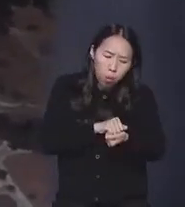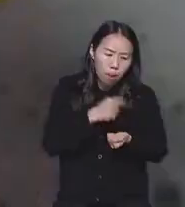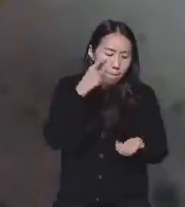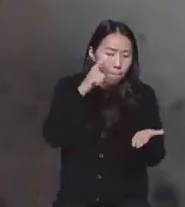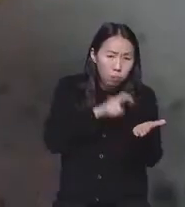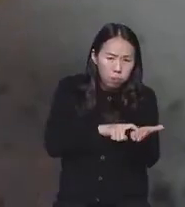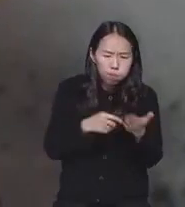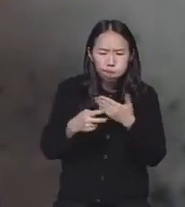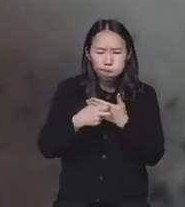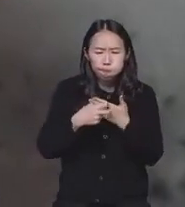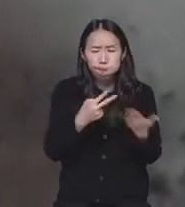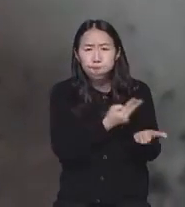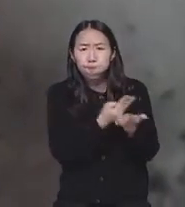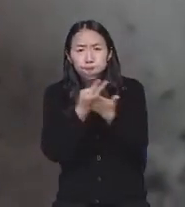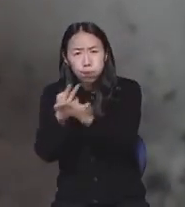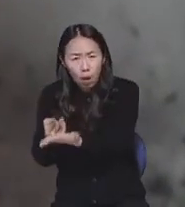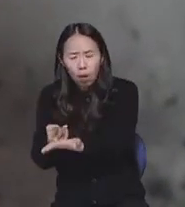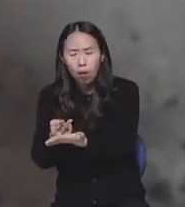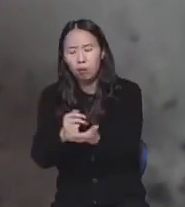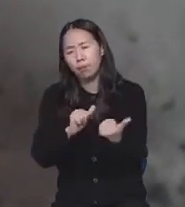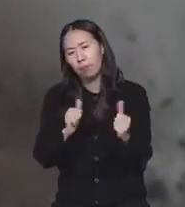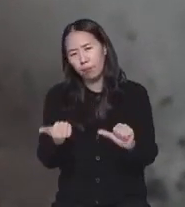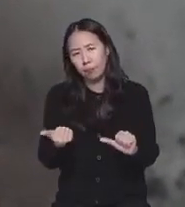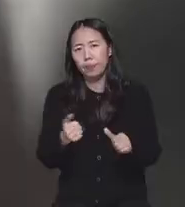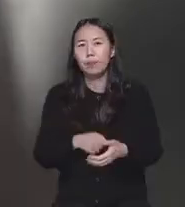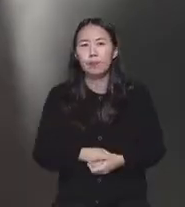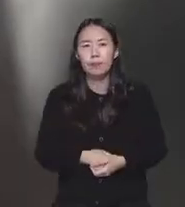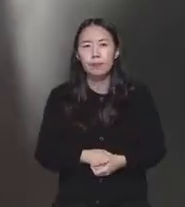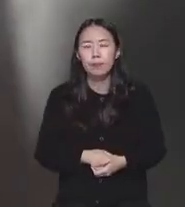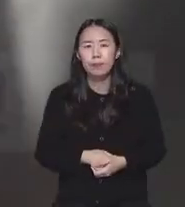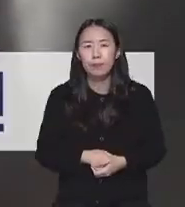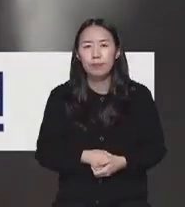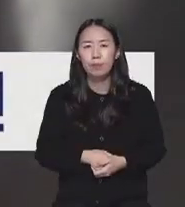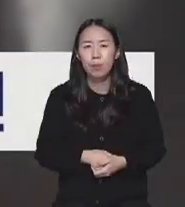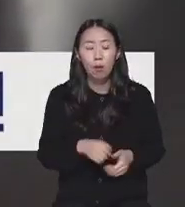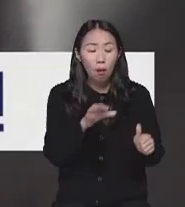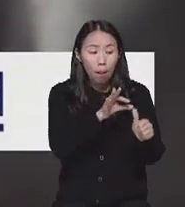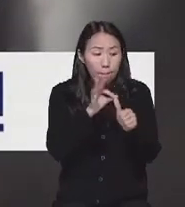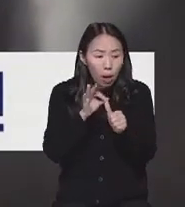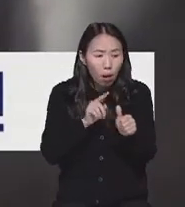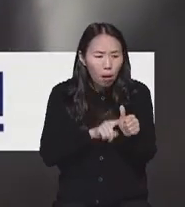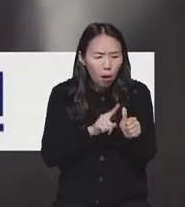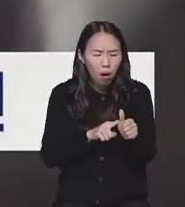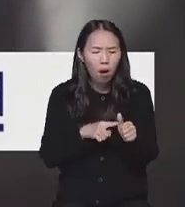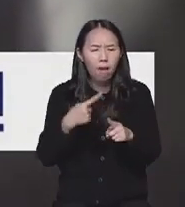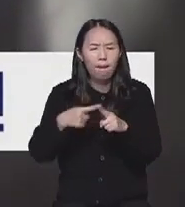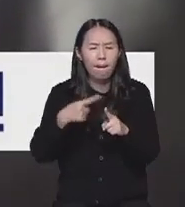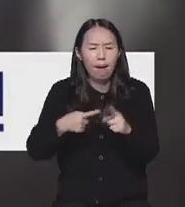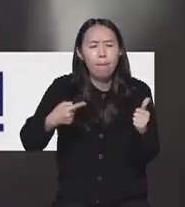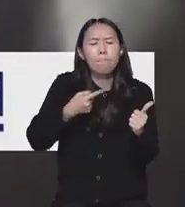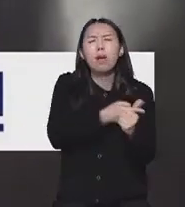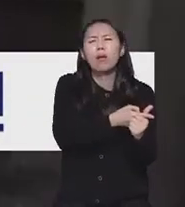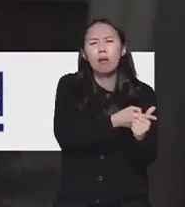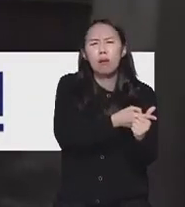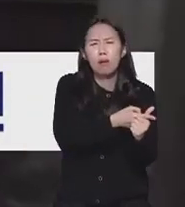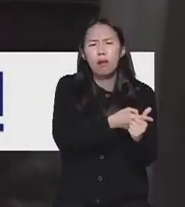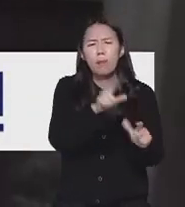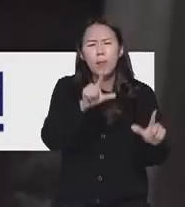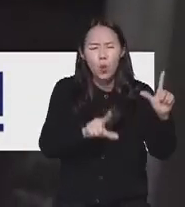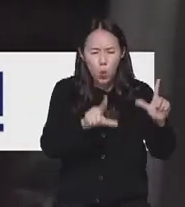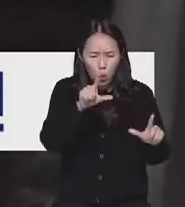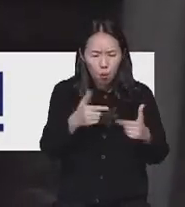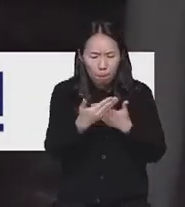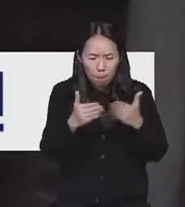발견돼 병원으로 옮겨졌지만 끝내 숨졌습니다. 구조 당시 이 남성은 흉기에 찔린 상태였고 방